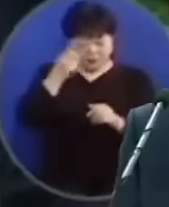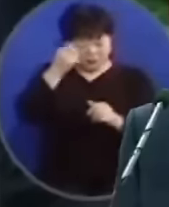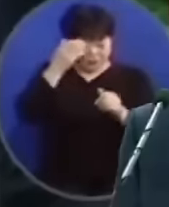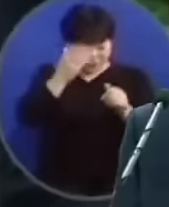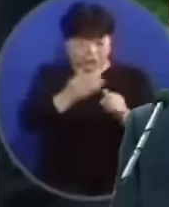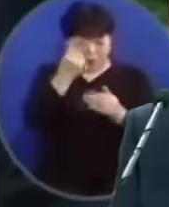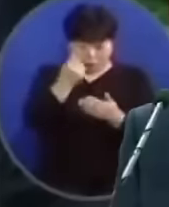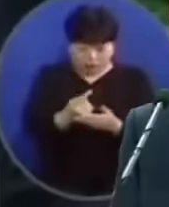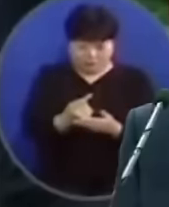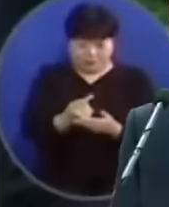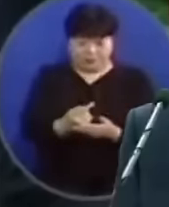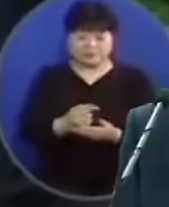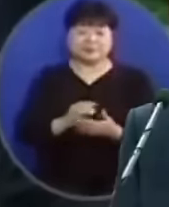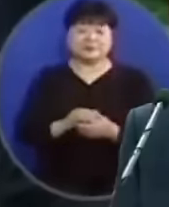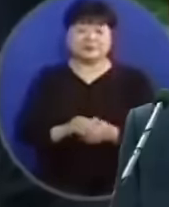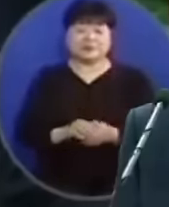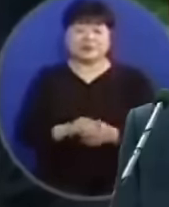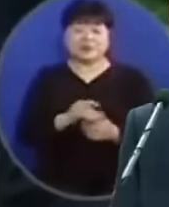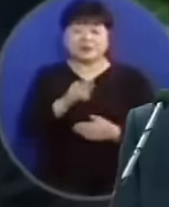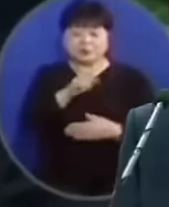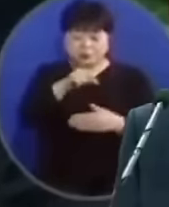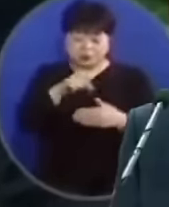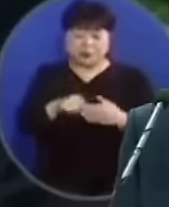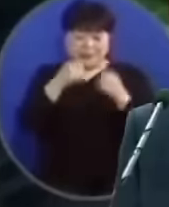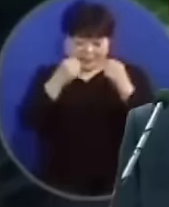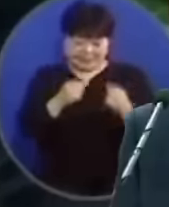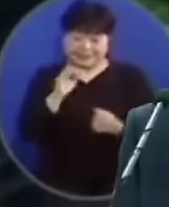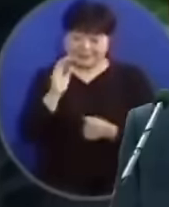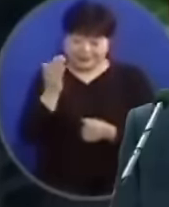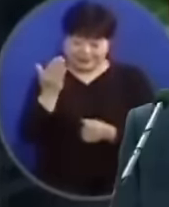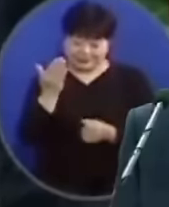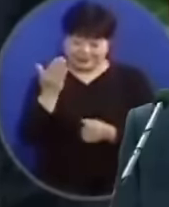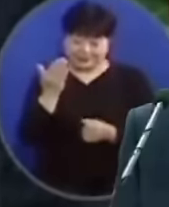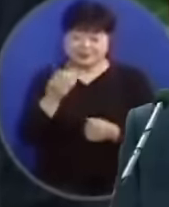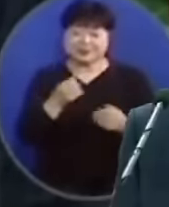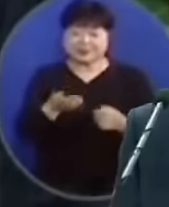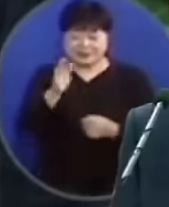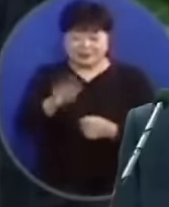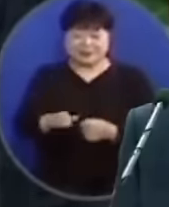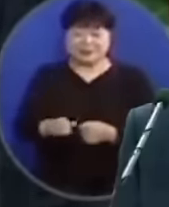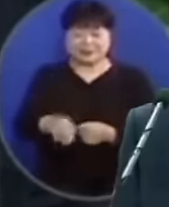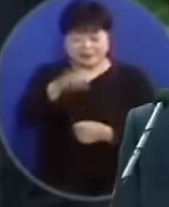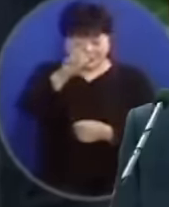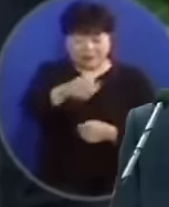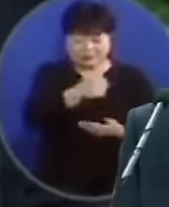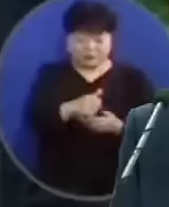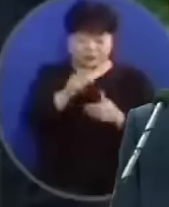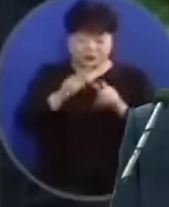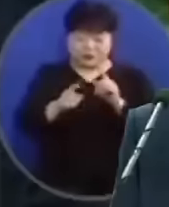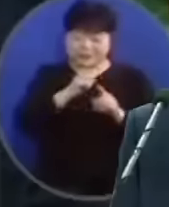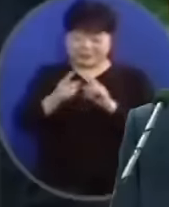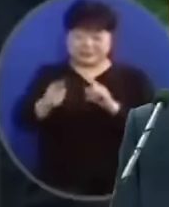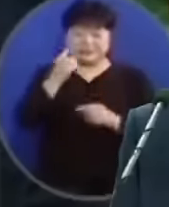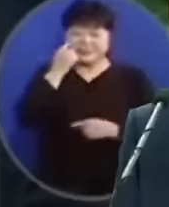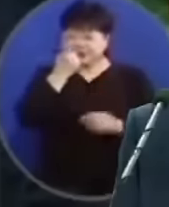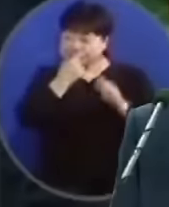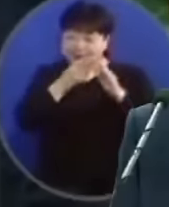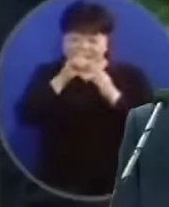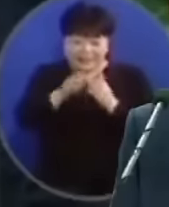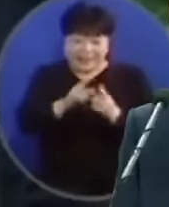성령이 여러분과 함께 거하시고 여러분 속에 와서 계신 것입니다. 그런데 강단에서 주의 종이 하나님 말씀을